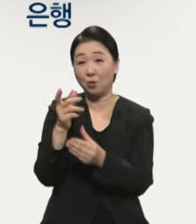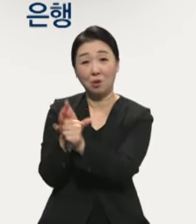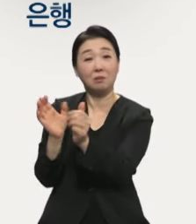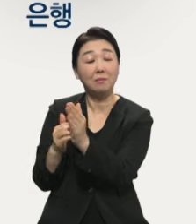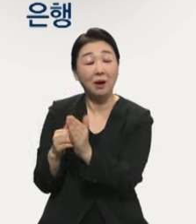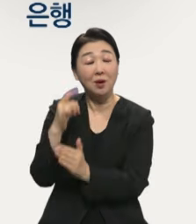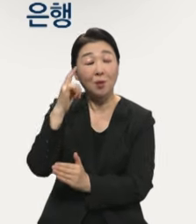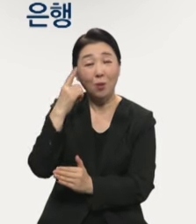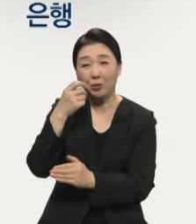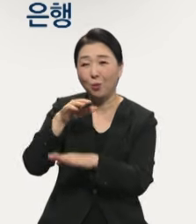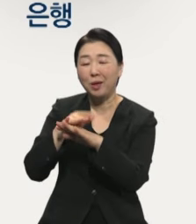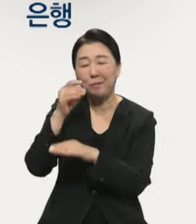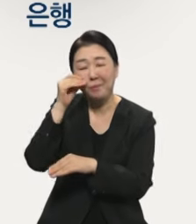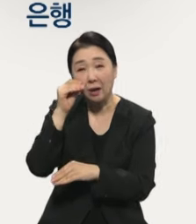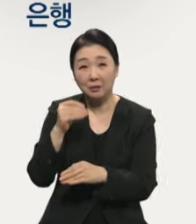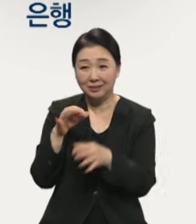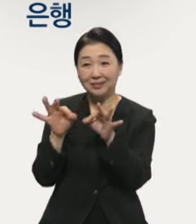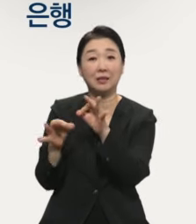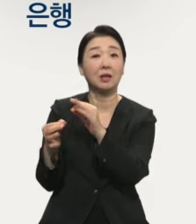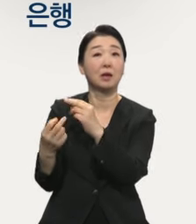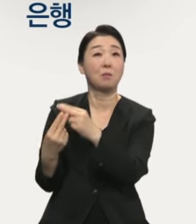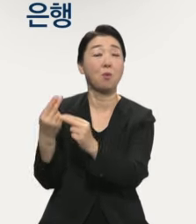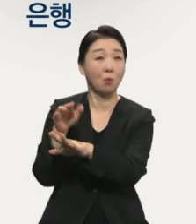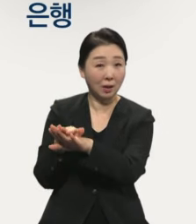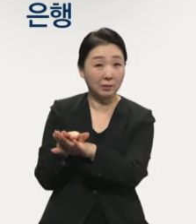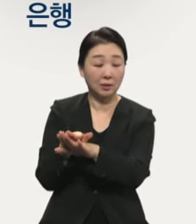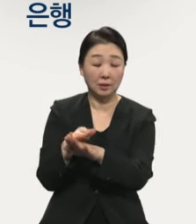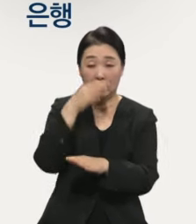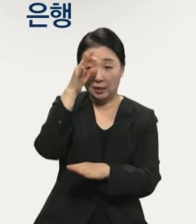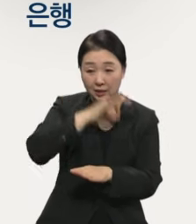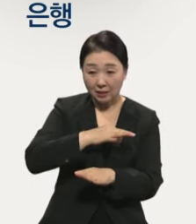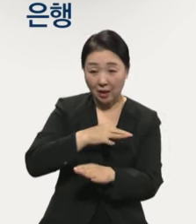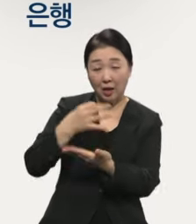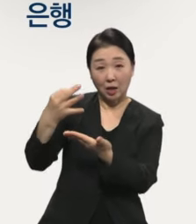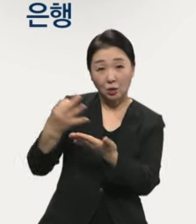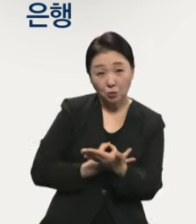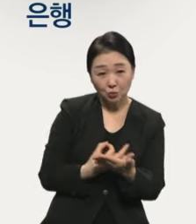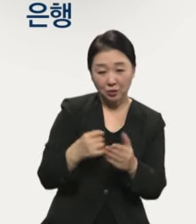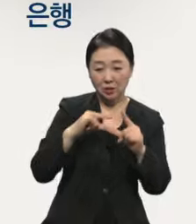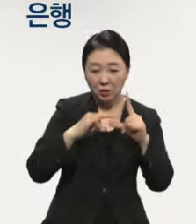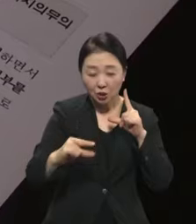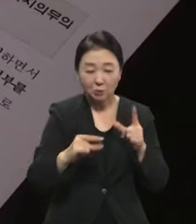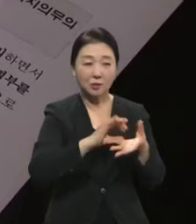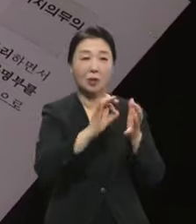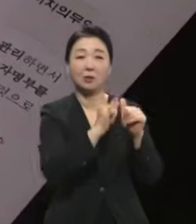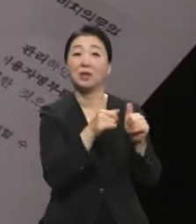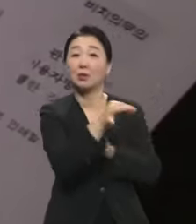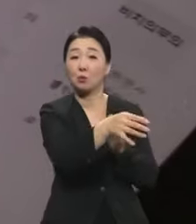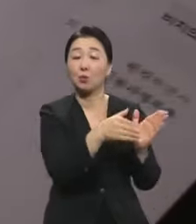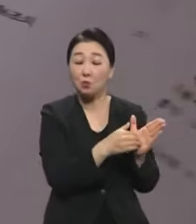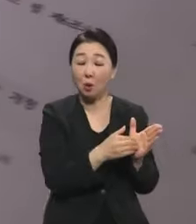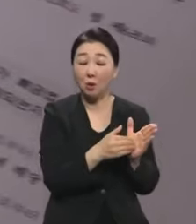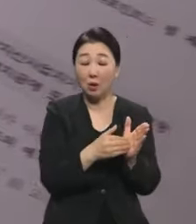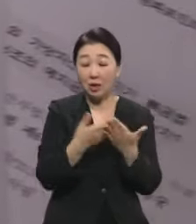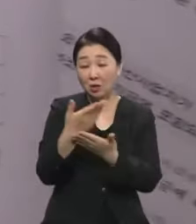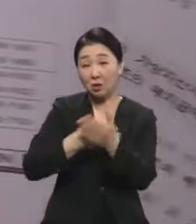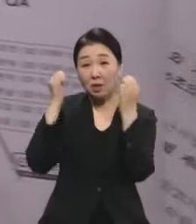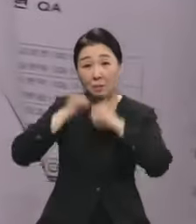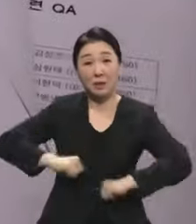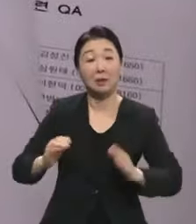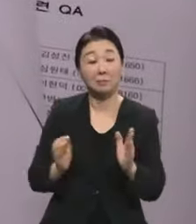즉 예치금을 은행에 보관합니다. 이자 수익 중 일부는 이용자에게 지급합니다. 거래소가 파산해도